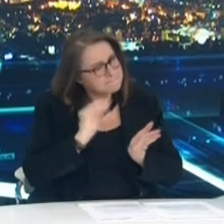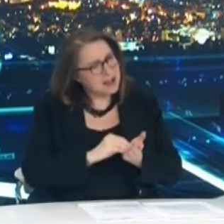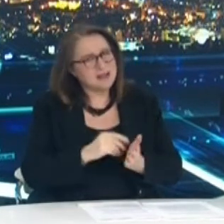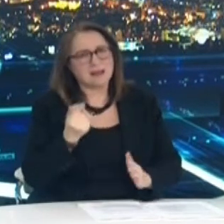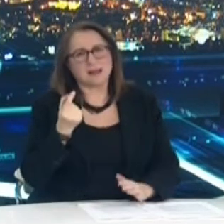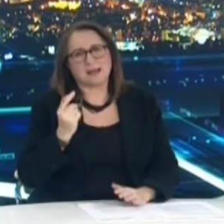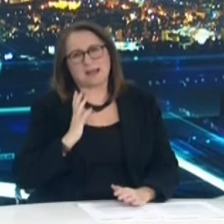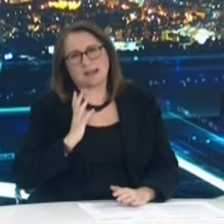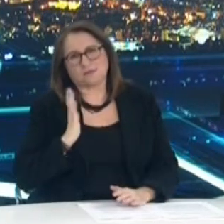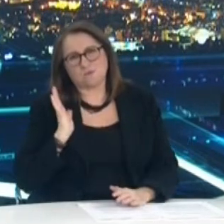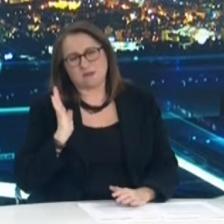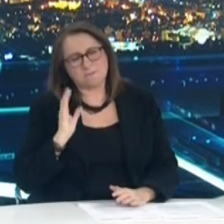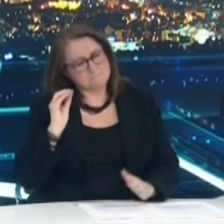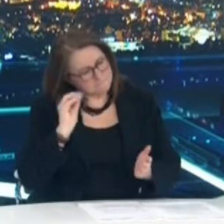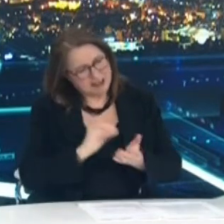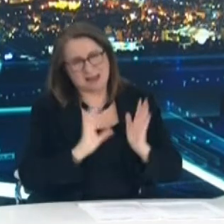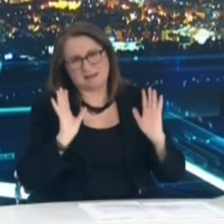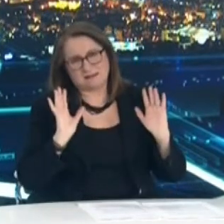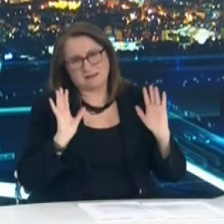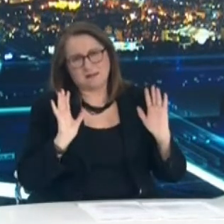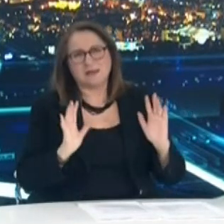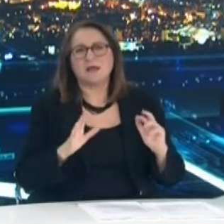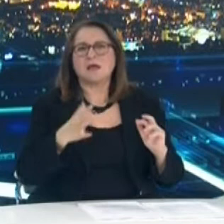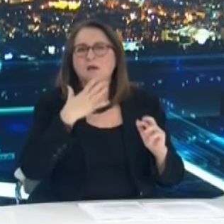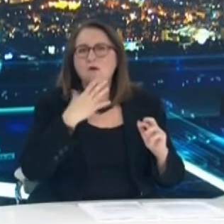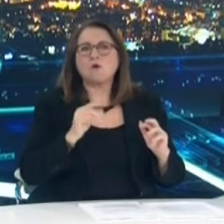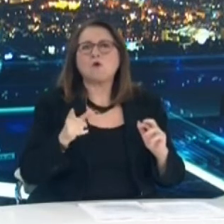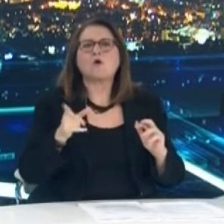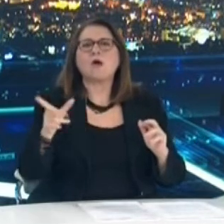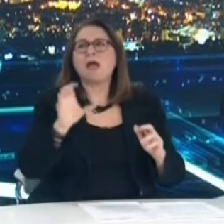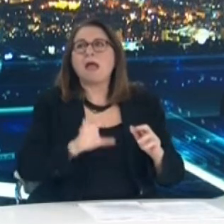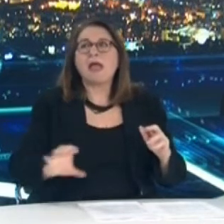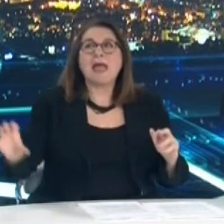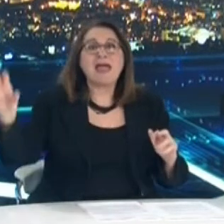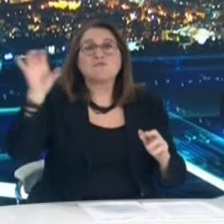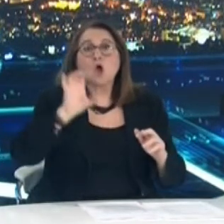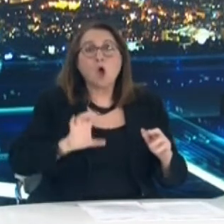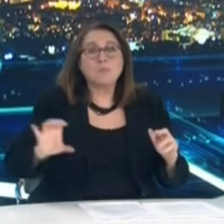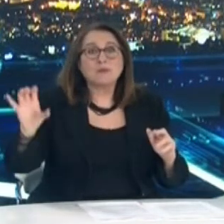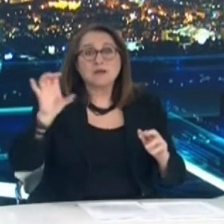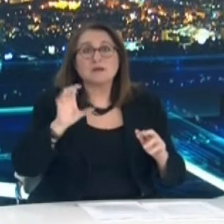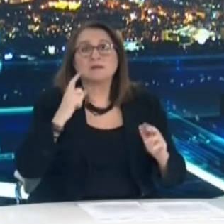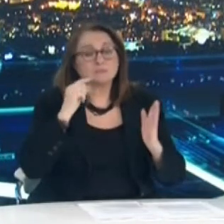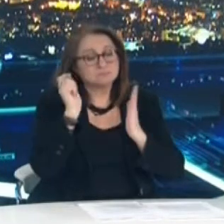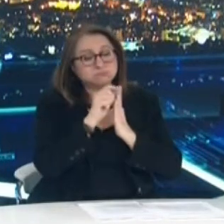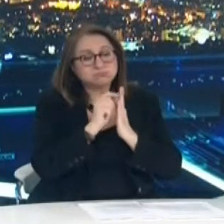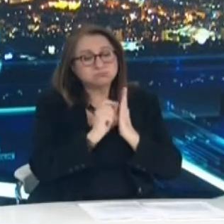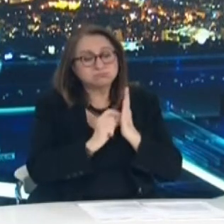αποτέλεσμα η χώρα μας να μην εμφανίζει αυξημένη θνητότητα σύμφωνα με την Ευρωπαϊκή Βάση Δεδομένων